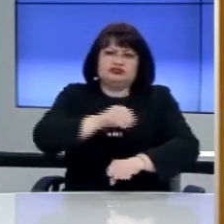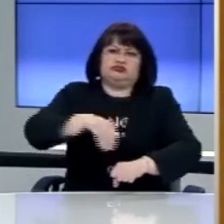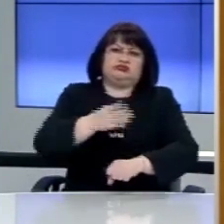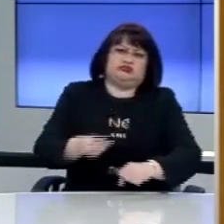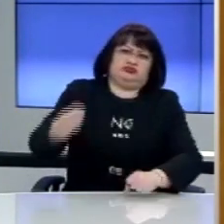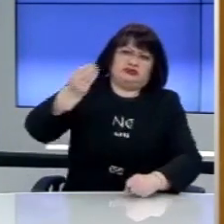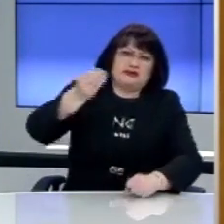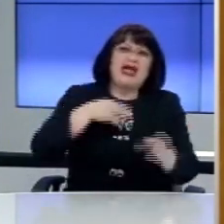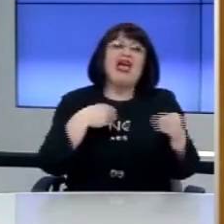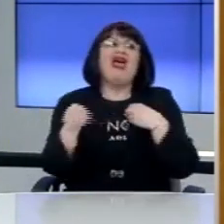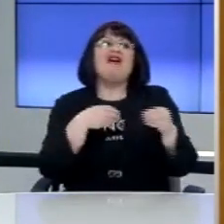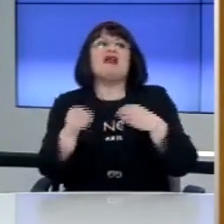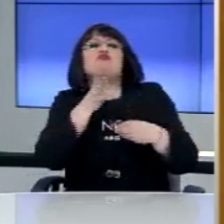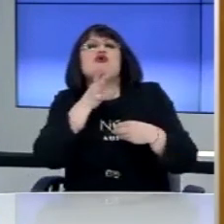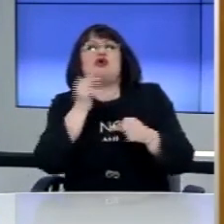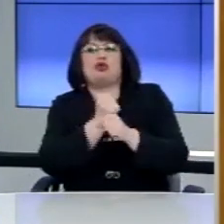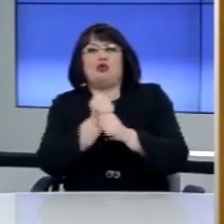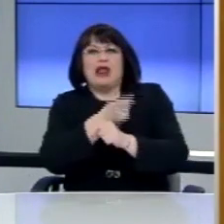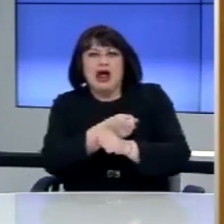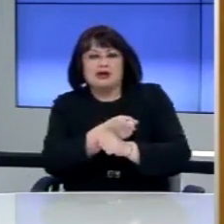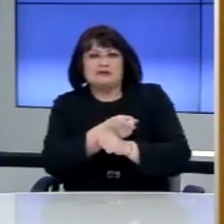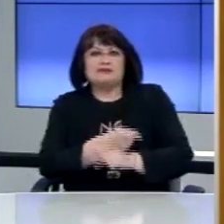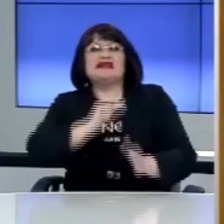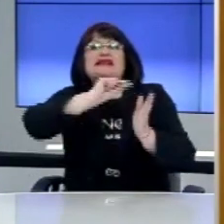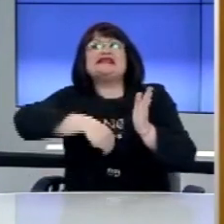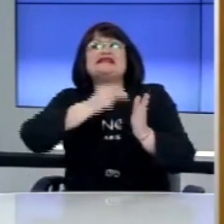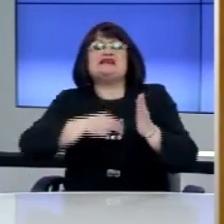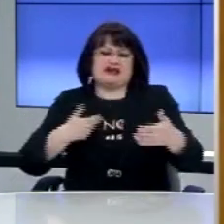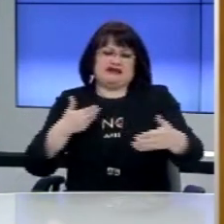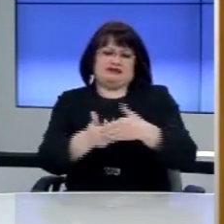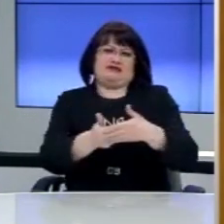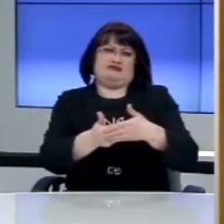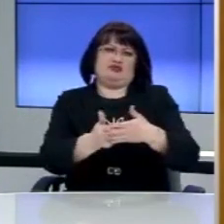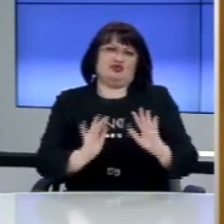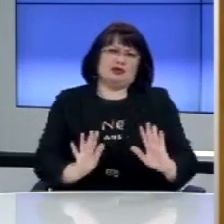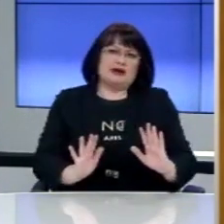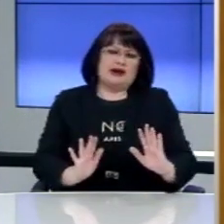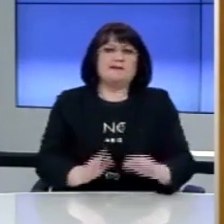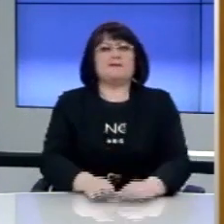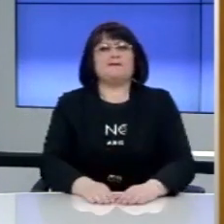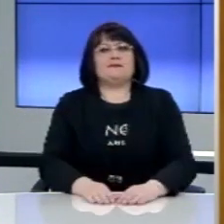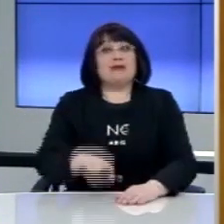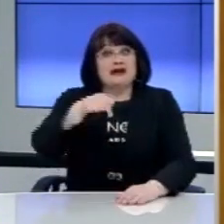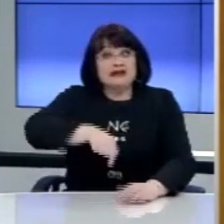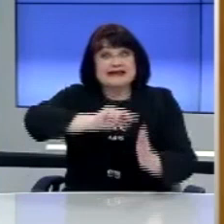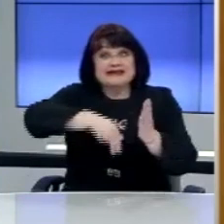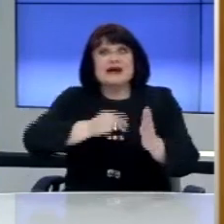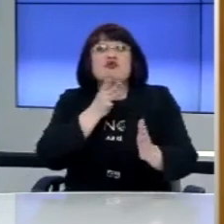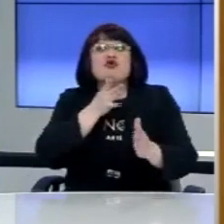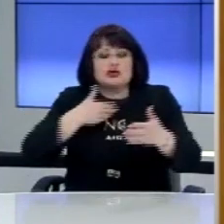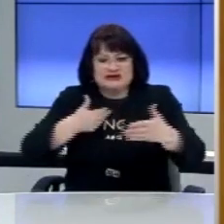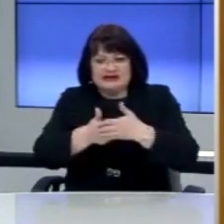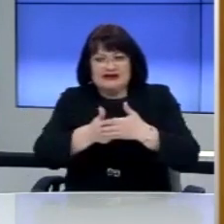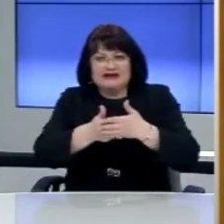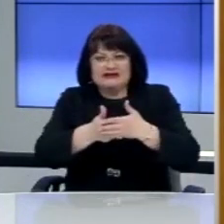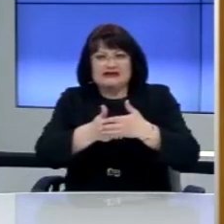των ευέλικτων μορφών εργασίας, των συμβάσεων ορισμένου χρόνου, οι οποίες και φέτος ξεπέρασαν